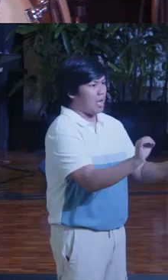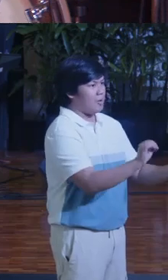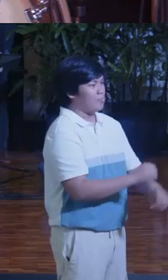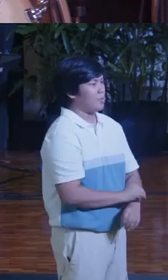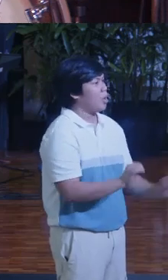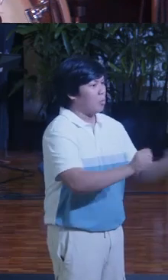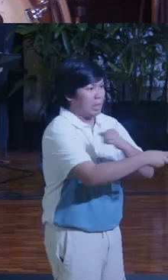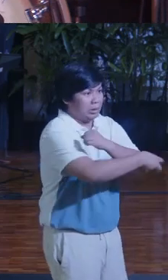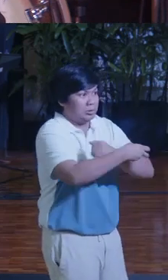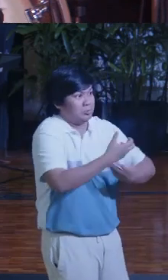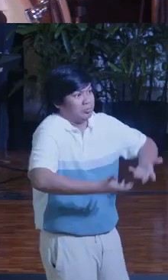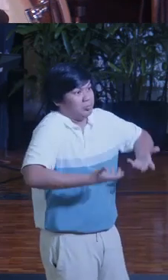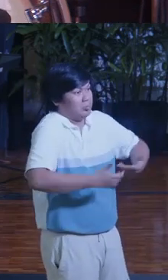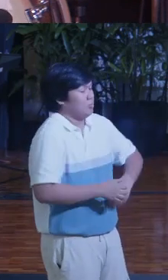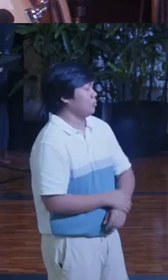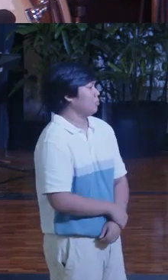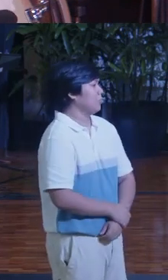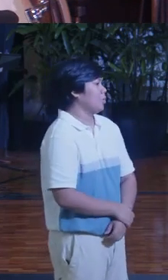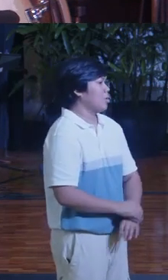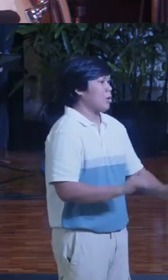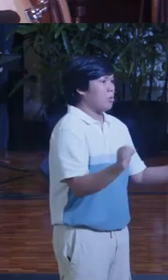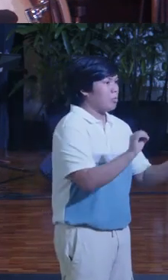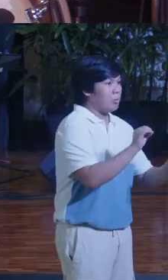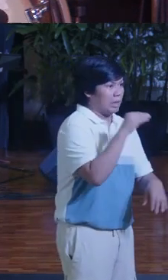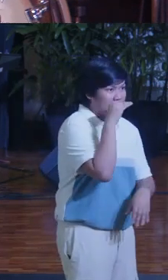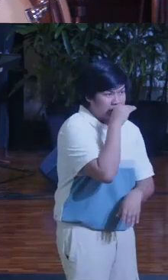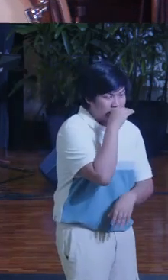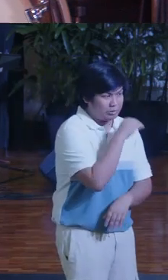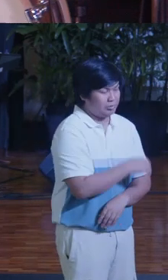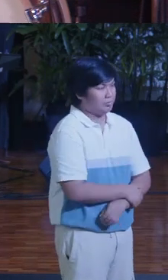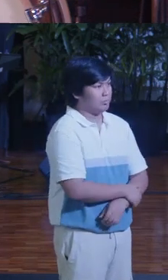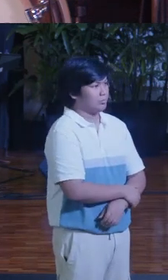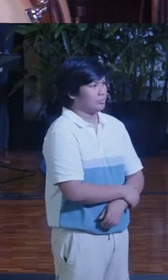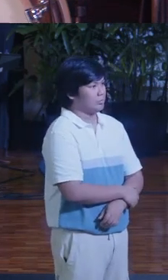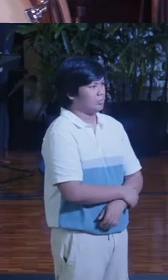kayo mandarambong, hindi kayo mandaraya,